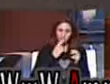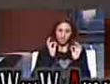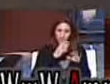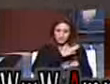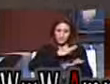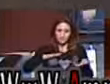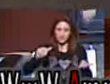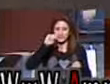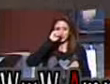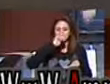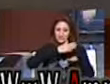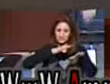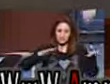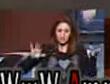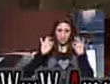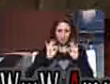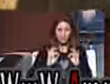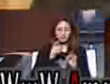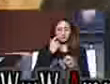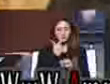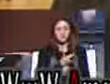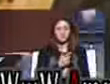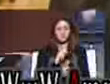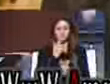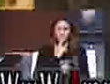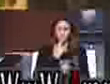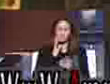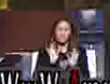من الشطة، الملفات الهامة جدا.